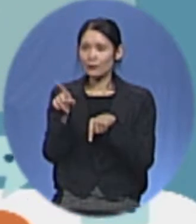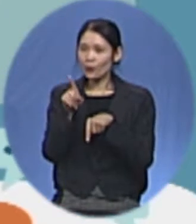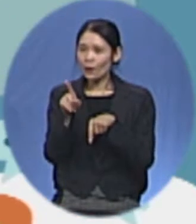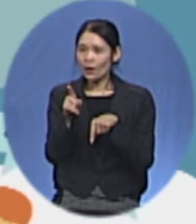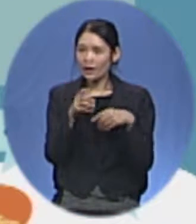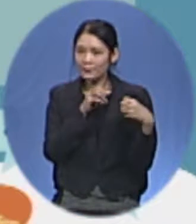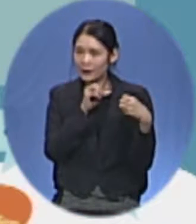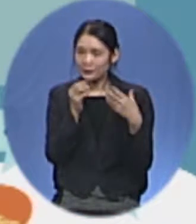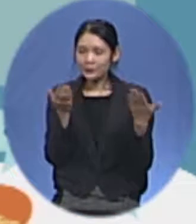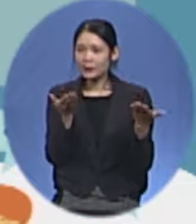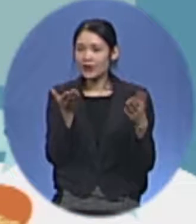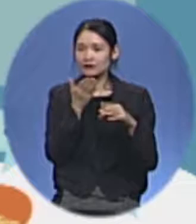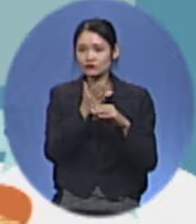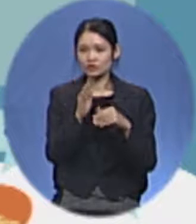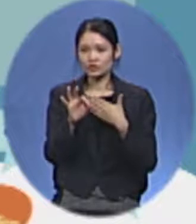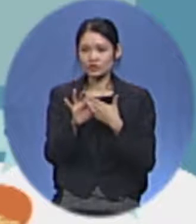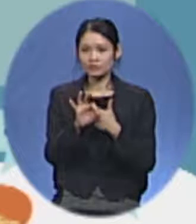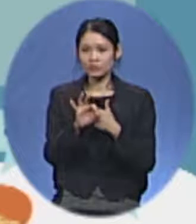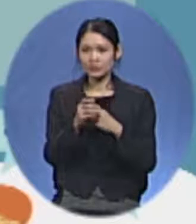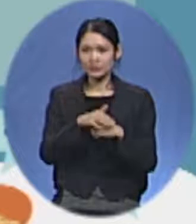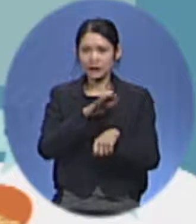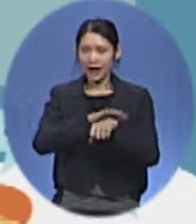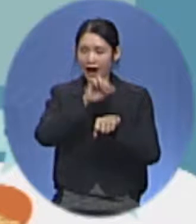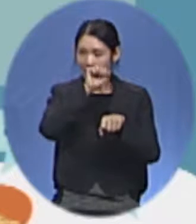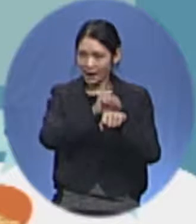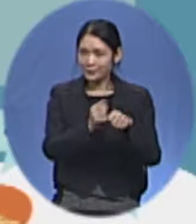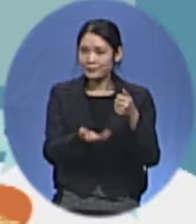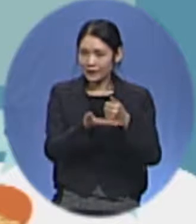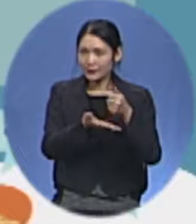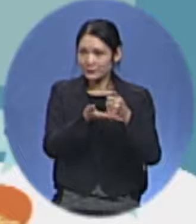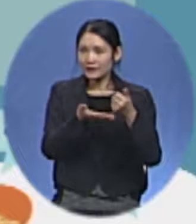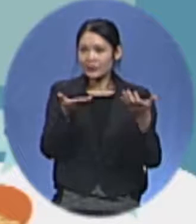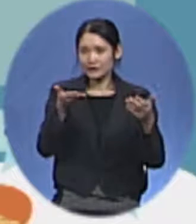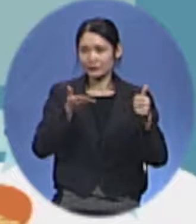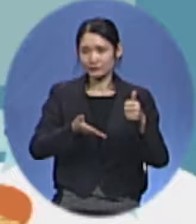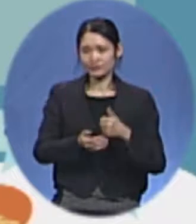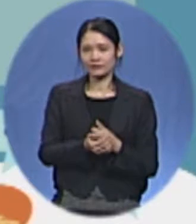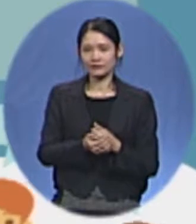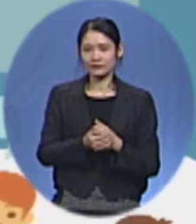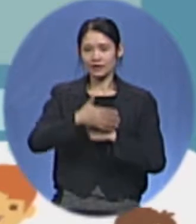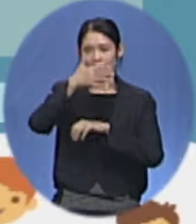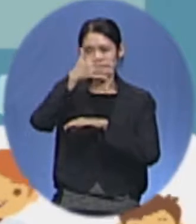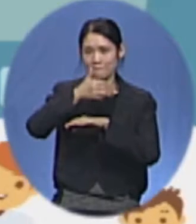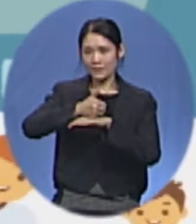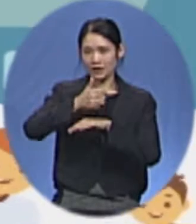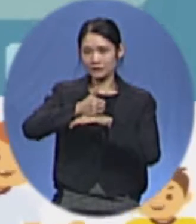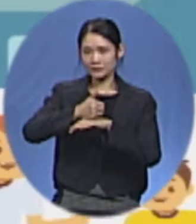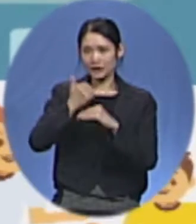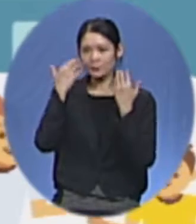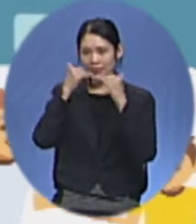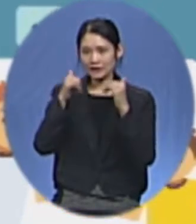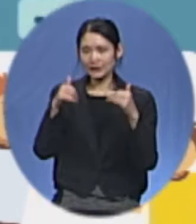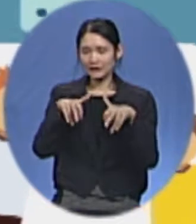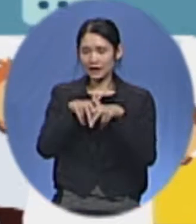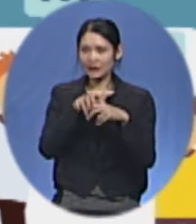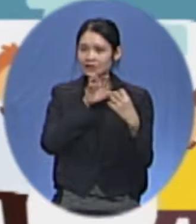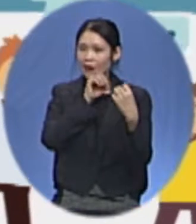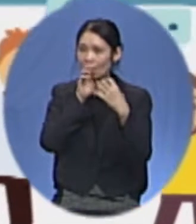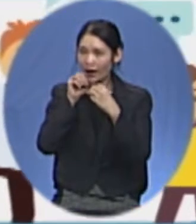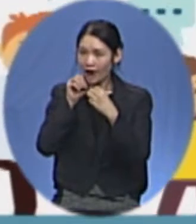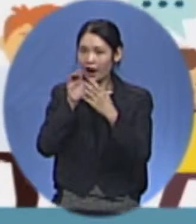하고 있을 땐 잘해낼 수 있다고 계속 격려해주세요. 마지막으로 그들과 대화를 나눌